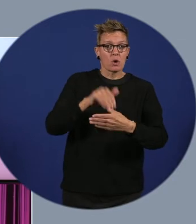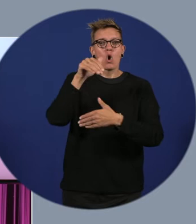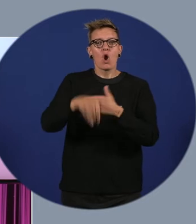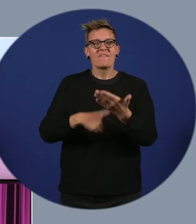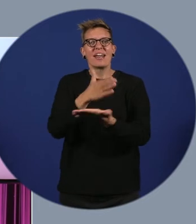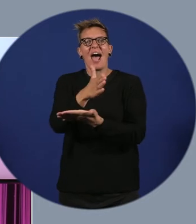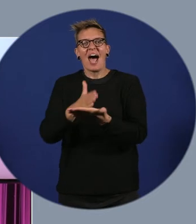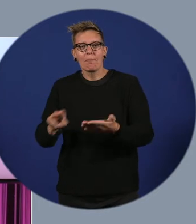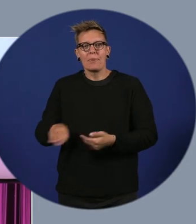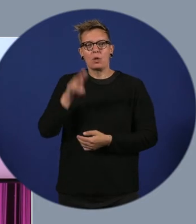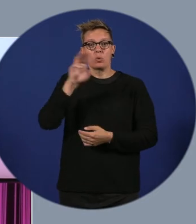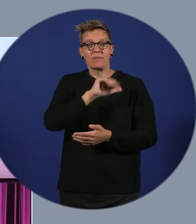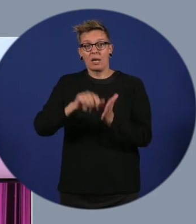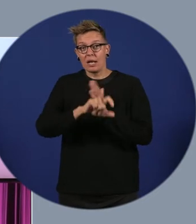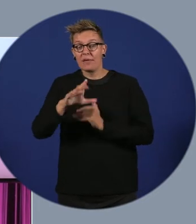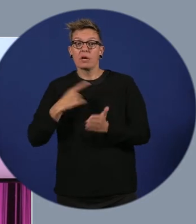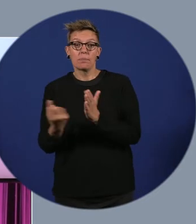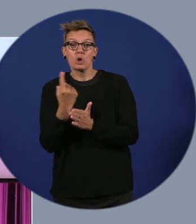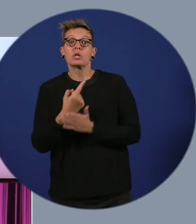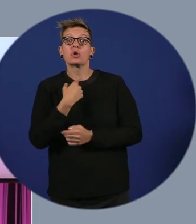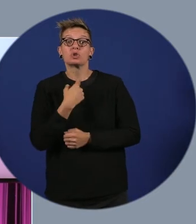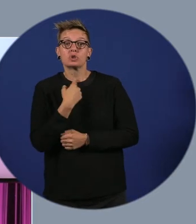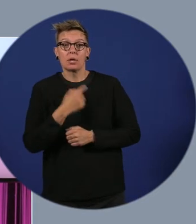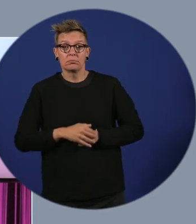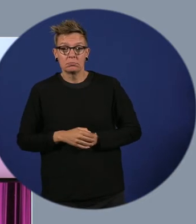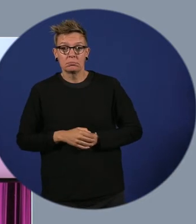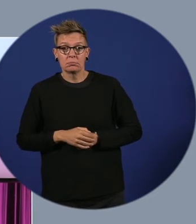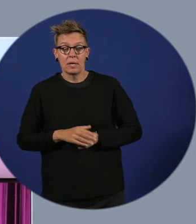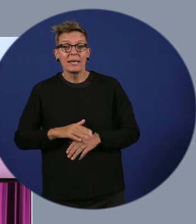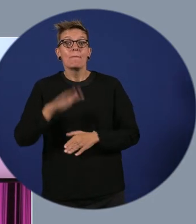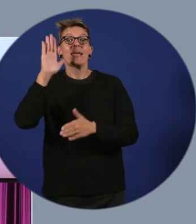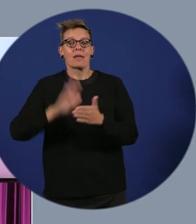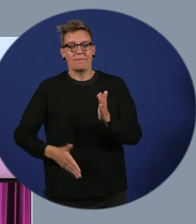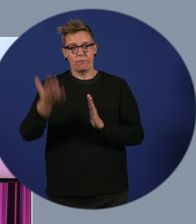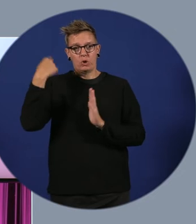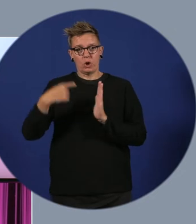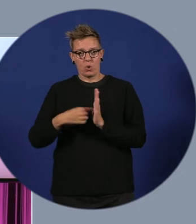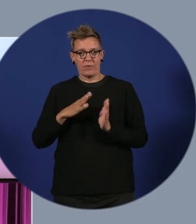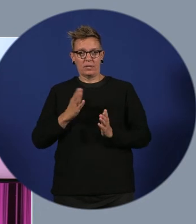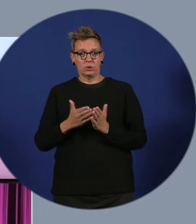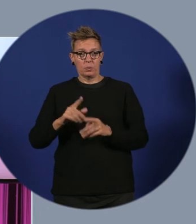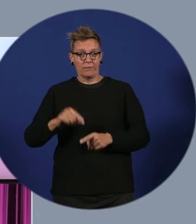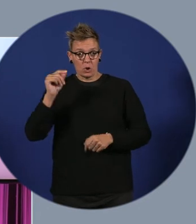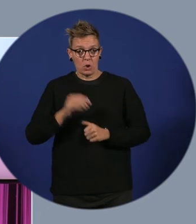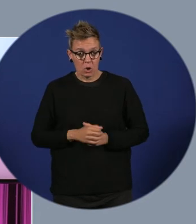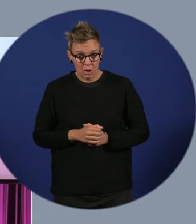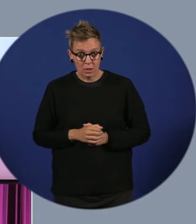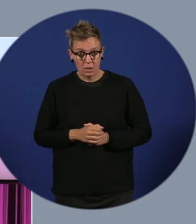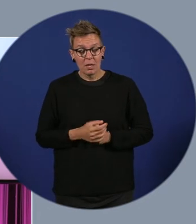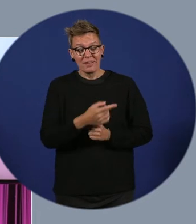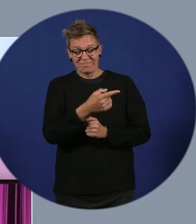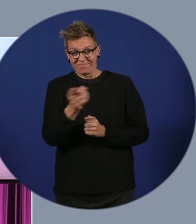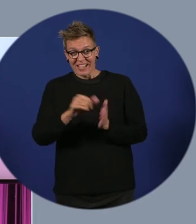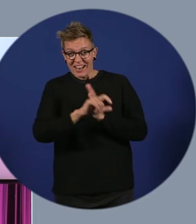miljon av er elever hade möjlighet att rösta. Och det är fler än vid förra skolvalet. Och av de då som hade